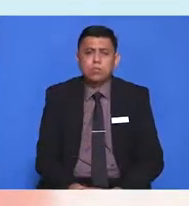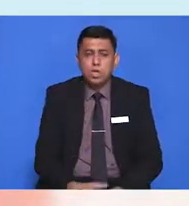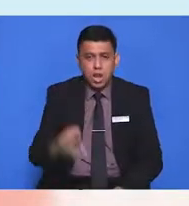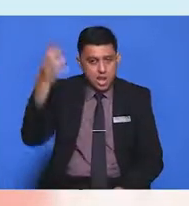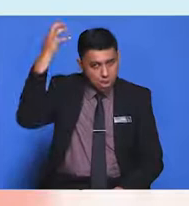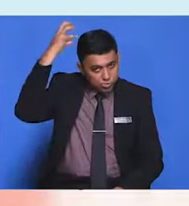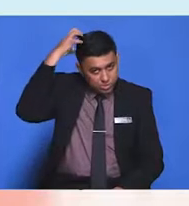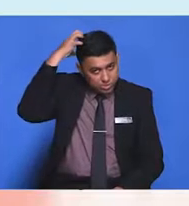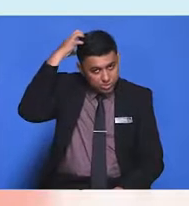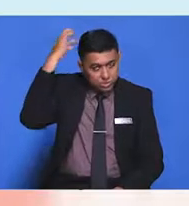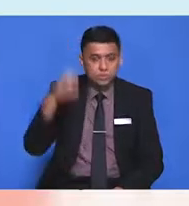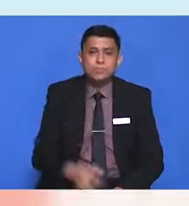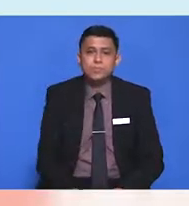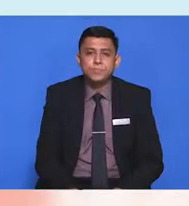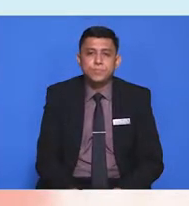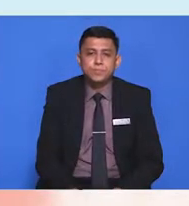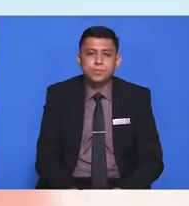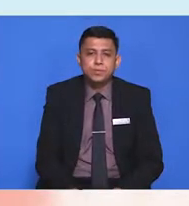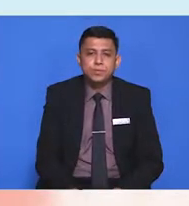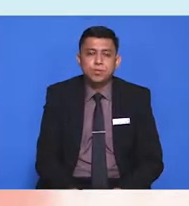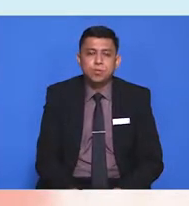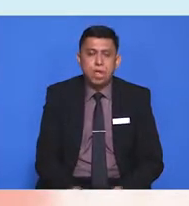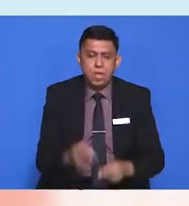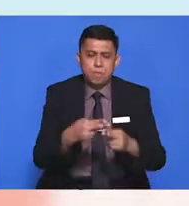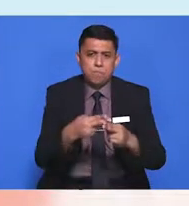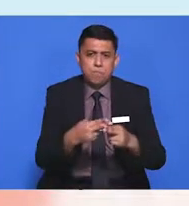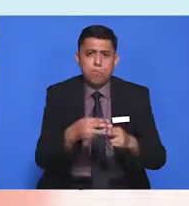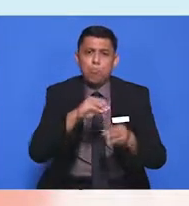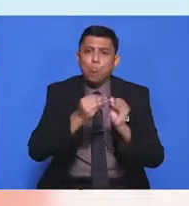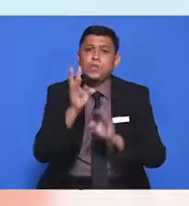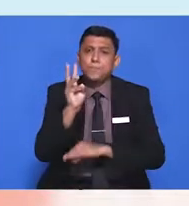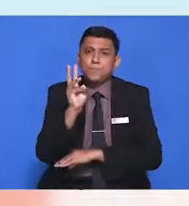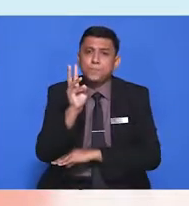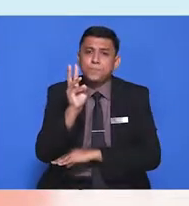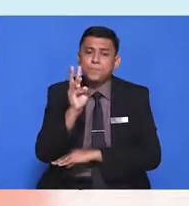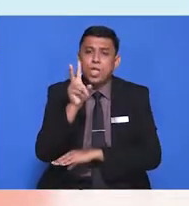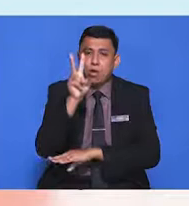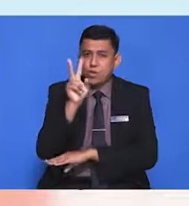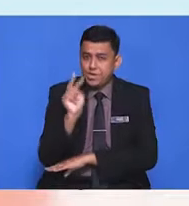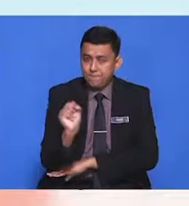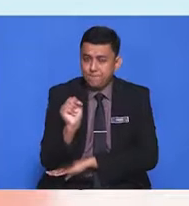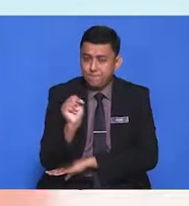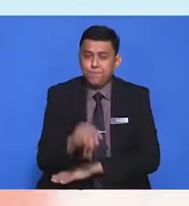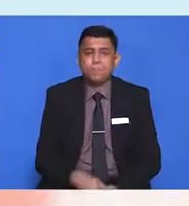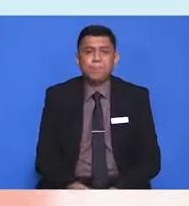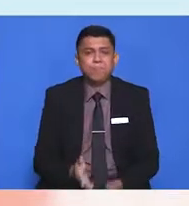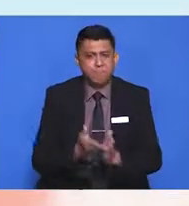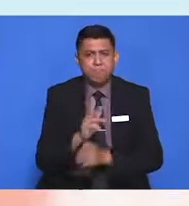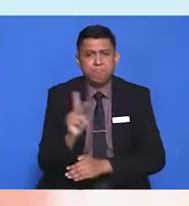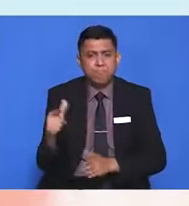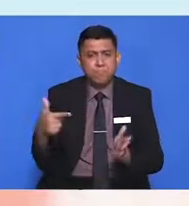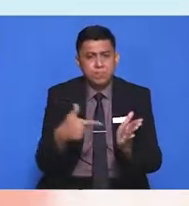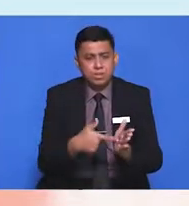Laos. Nyatakan nama negara Asia Tenggara bagi label 6. Vietnam. Kita teruskan lagi